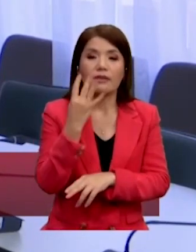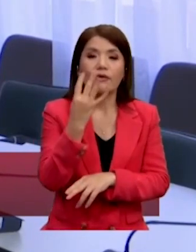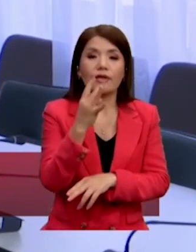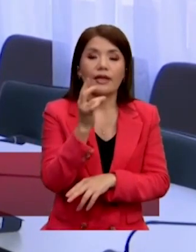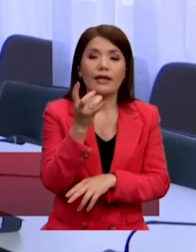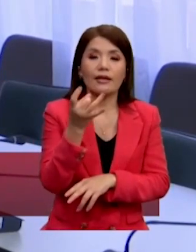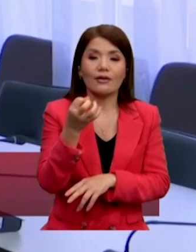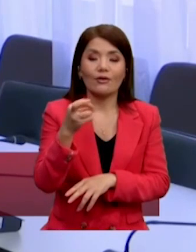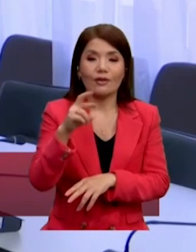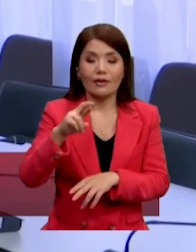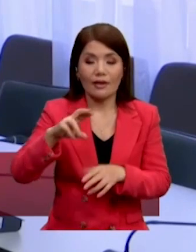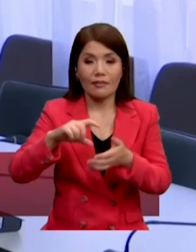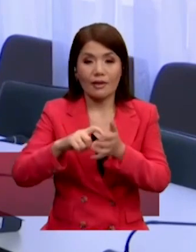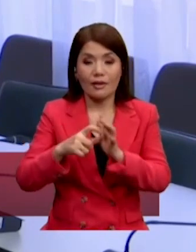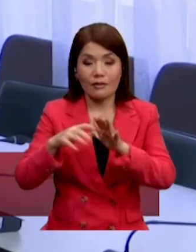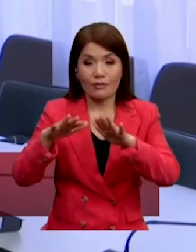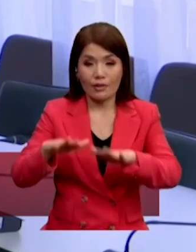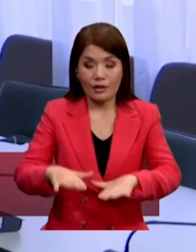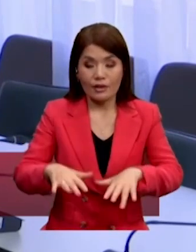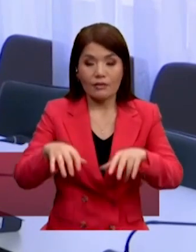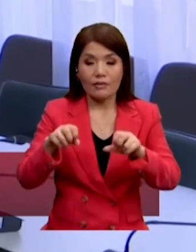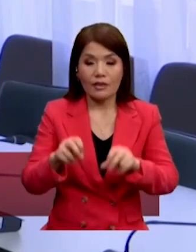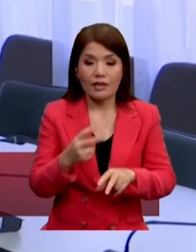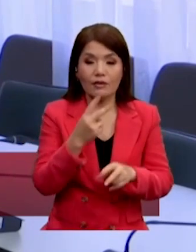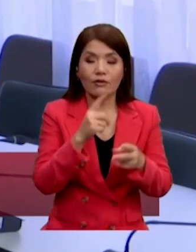нейрохирургиялық бөлімшенің 2 нейрохирургиялық бөлімшесі